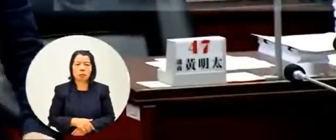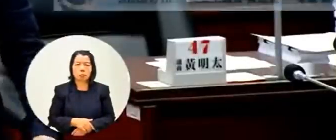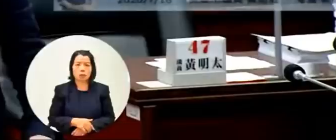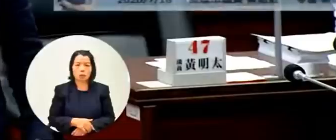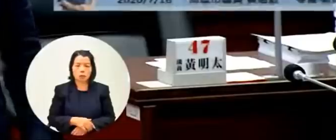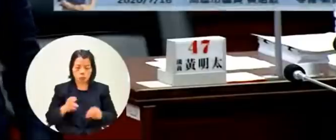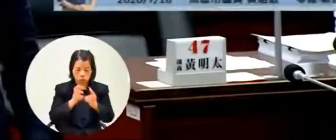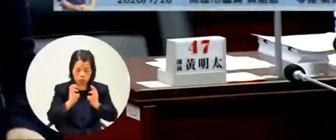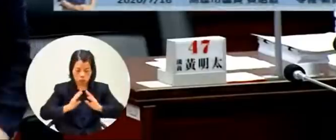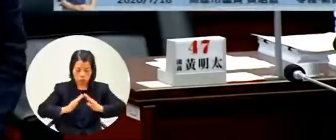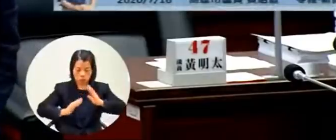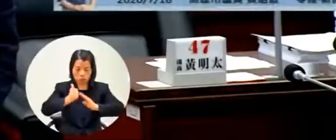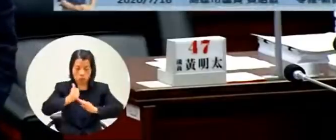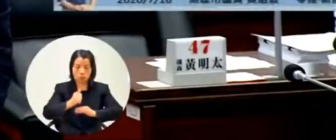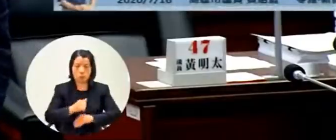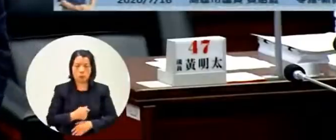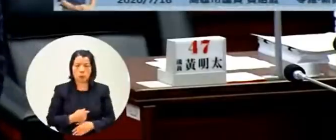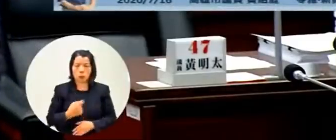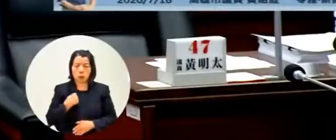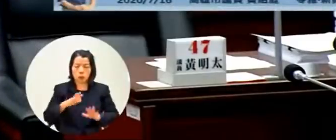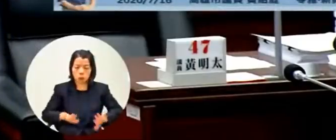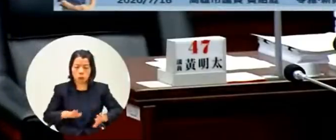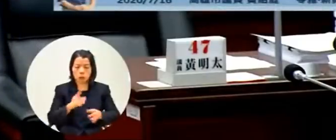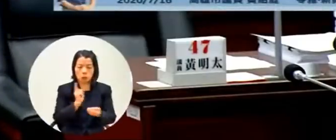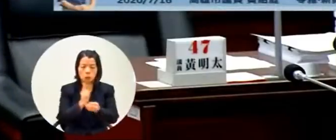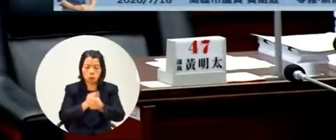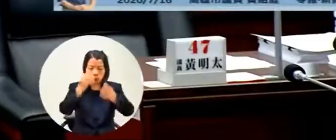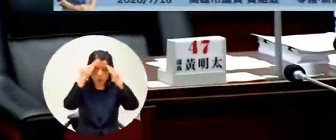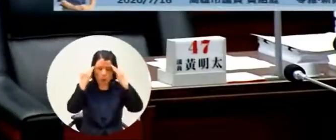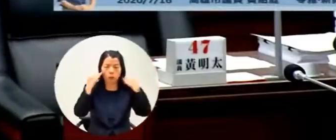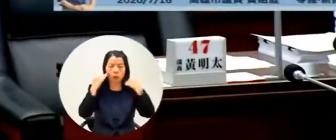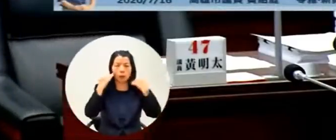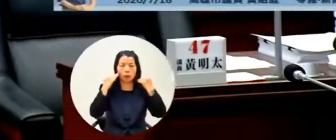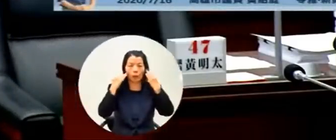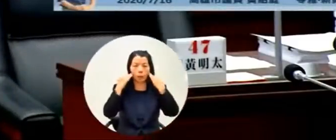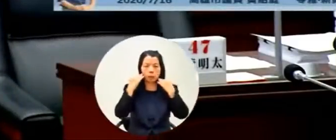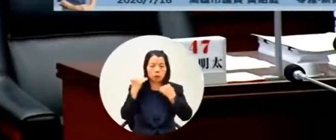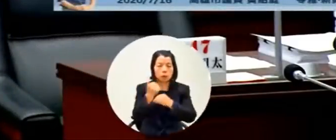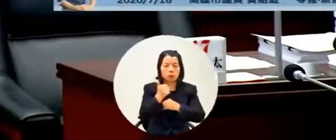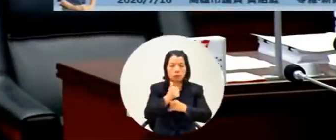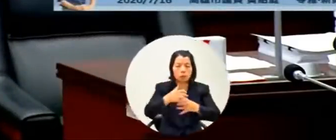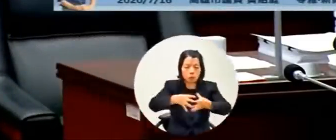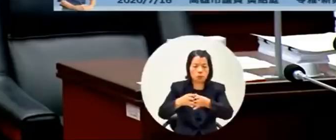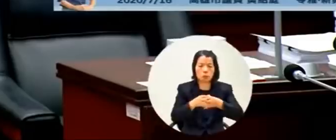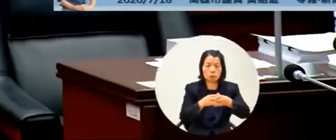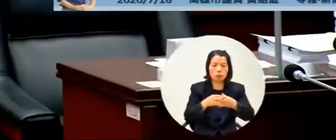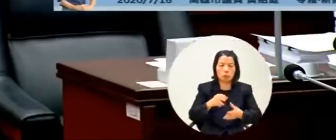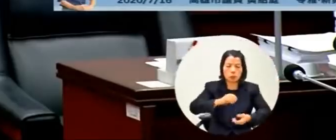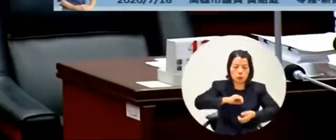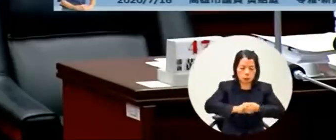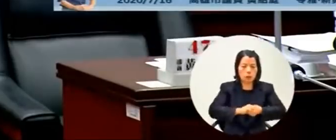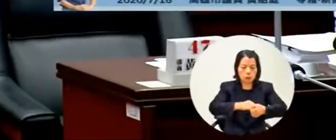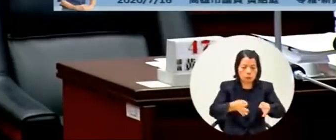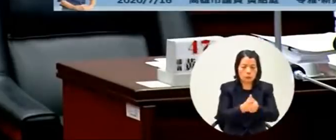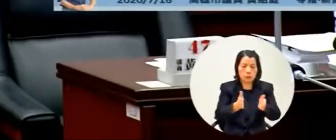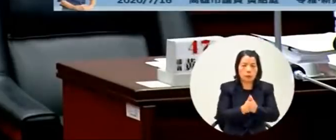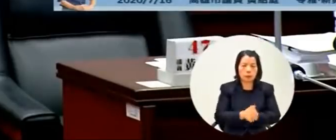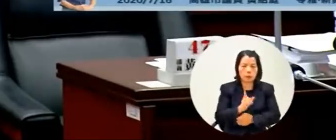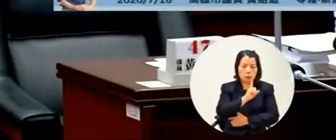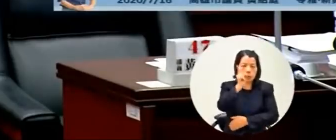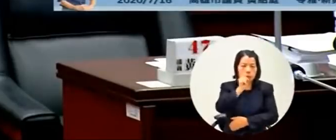了。杨市长，我相信这如果是韩国瑜市长的团队啊，绝对马上会告